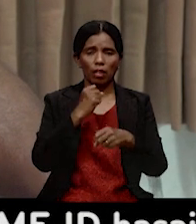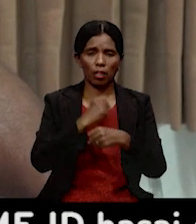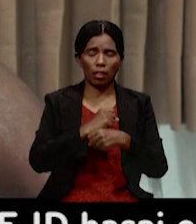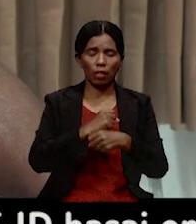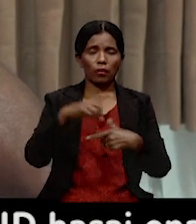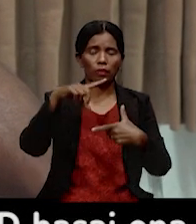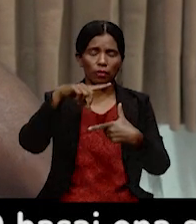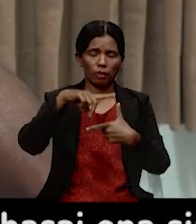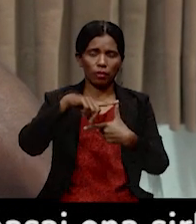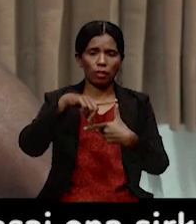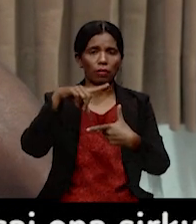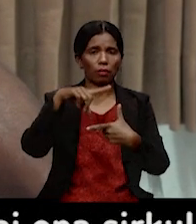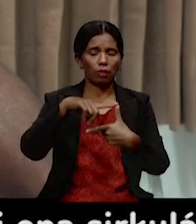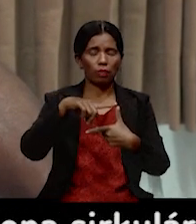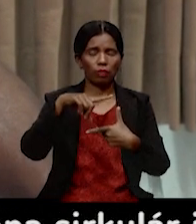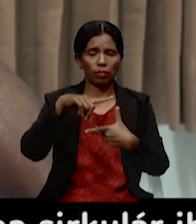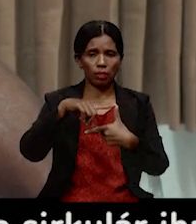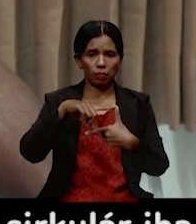halo manipulasang rumah iha,